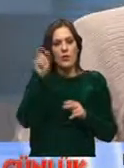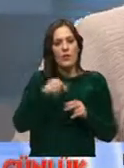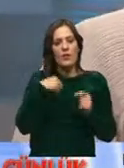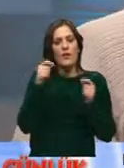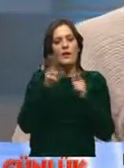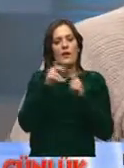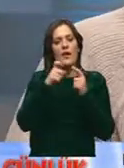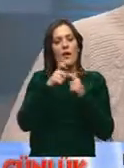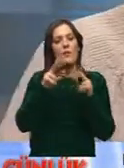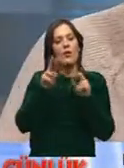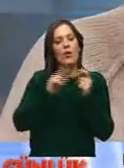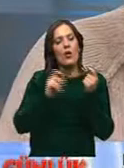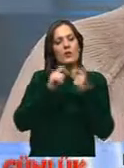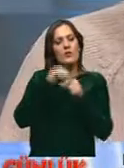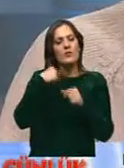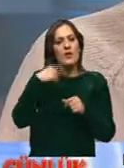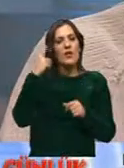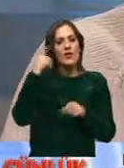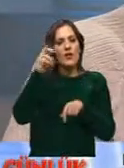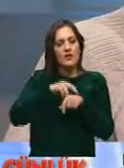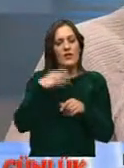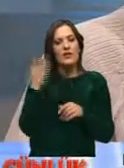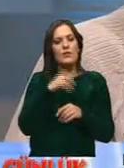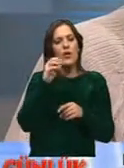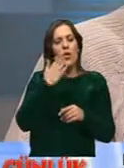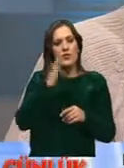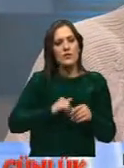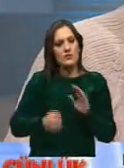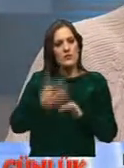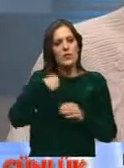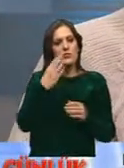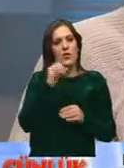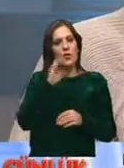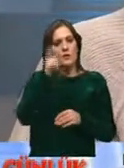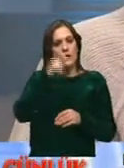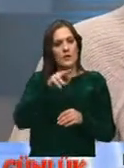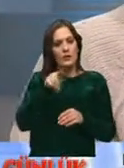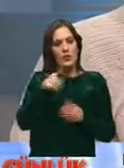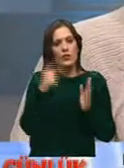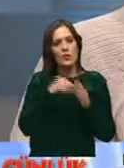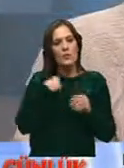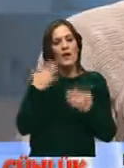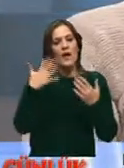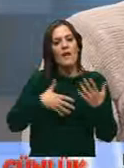Bekata Kemal Özen, kulakları çınlasın hocamın. Nice öğrenci yetiştirdi birçok öğretmenimiz gibi. O noktada hani benim hevesim kırılabilir ve